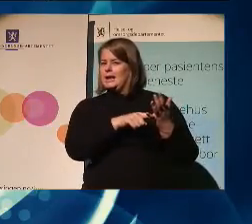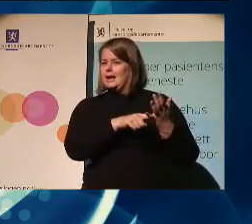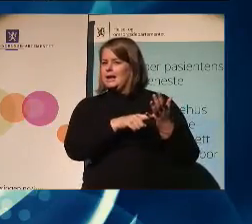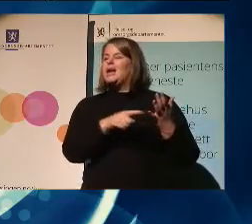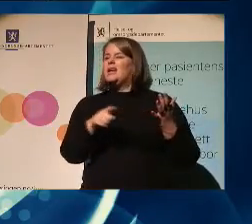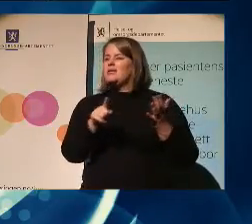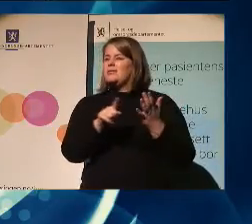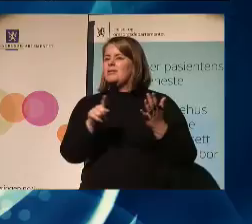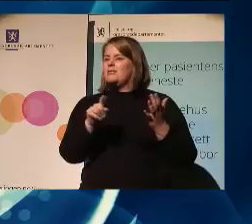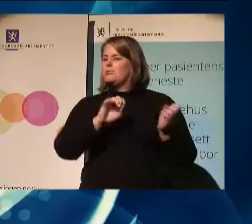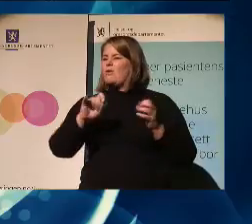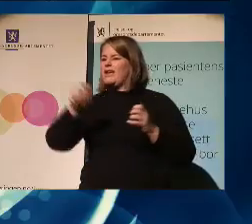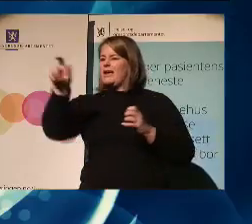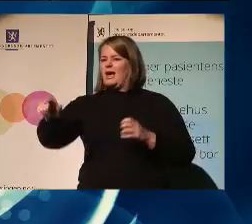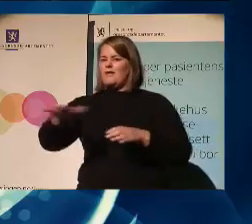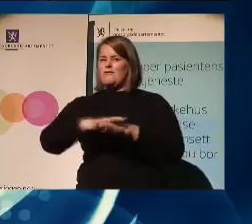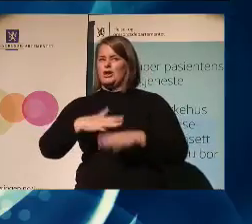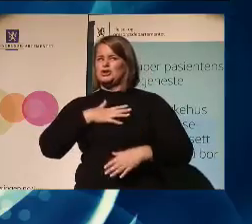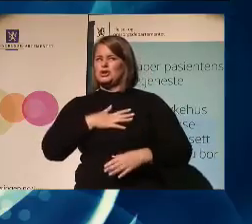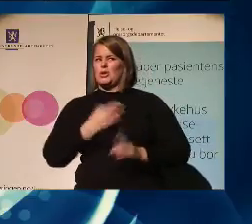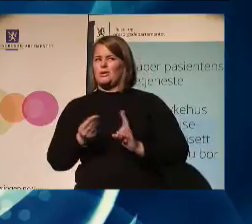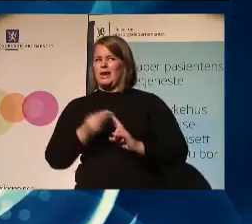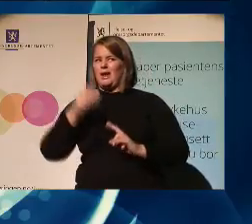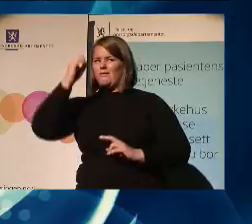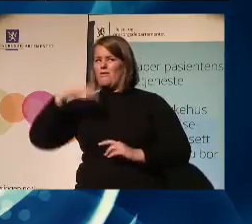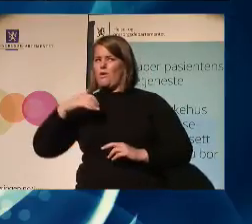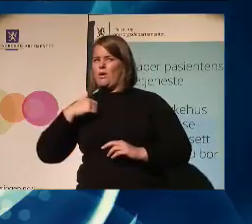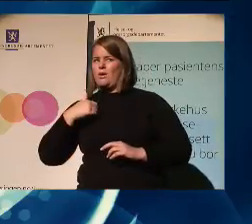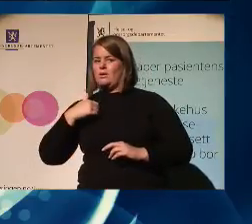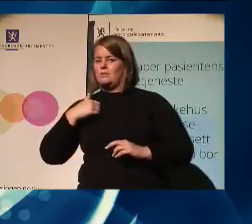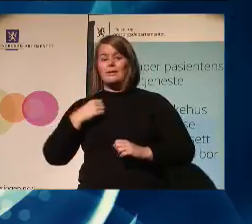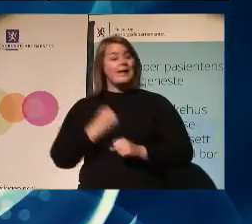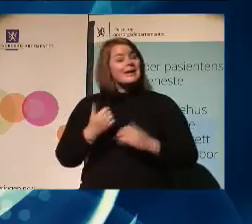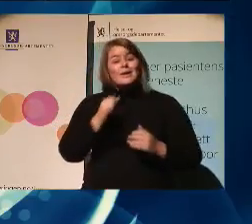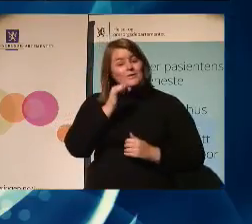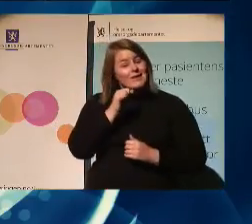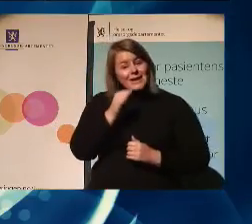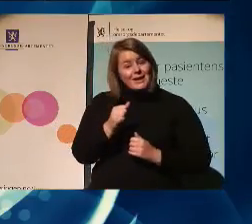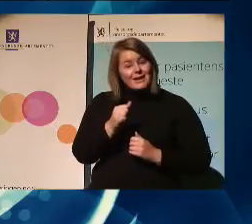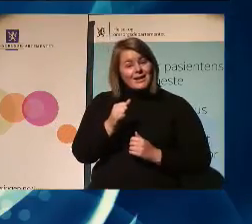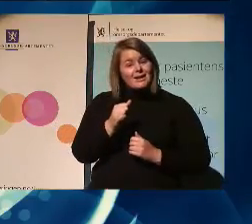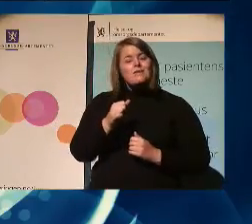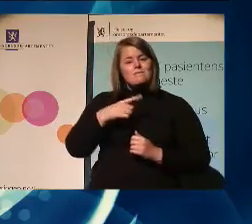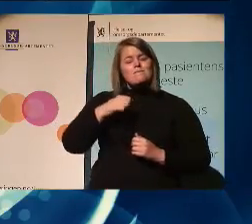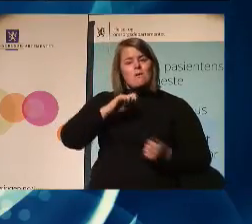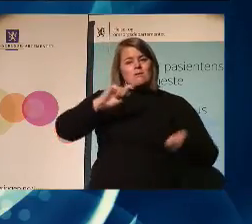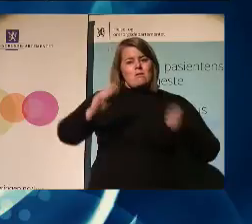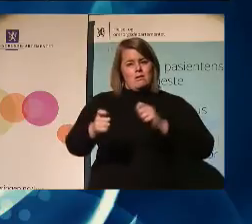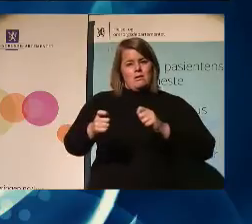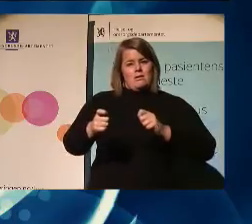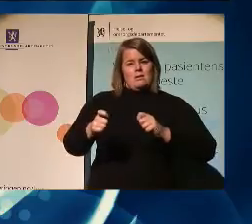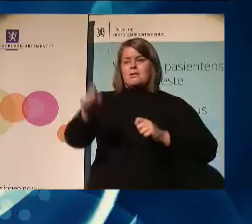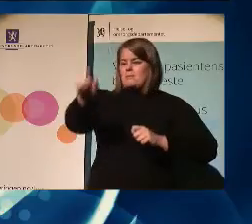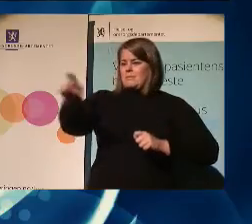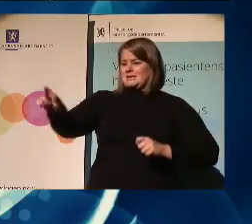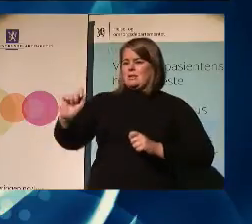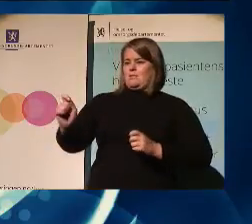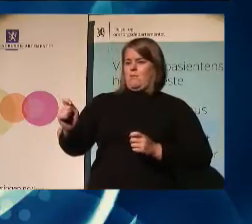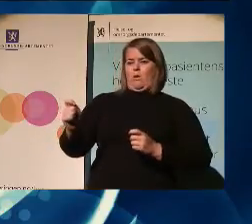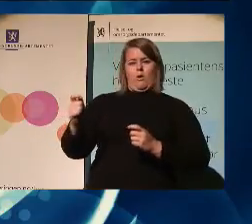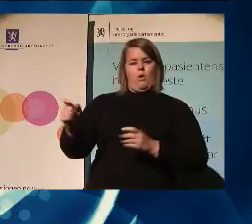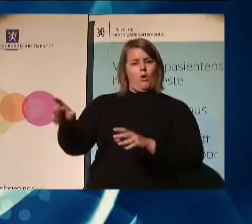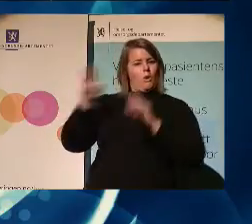meg dum også. Det helt unødvendig. Der kan vi gjøre mye. Pasientstemmene må høres bedre, og jeg